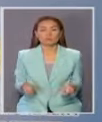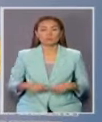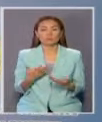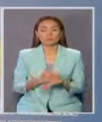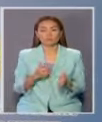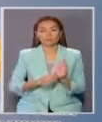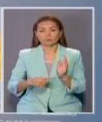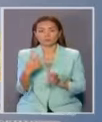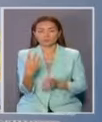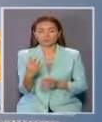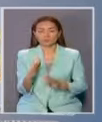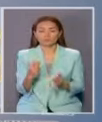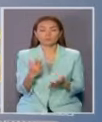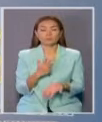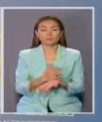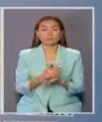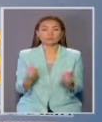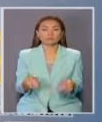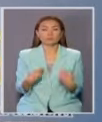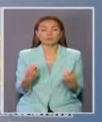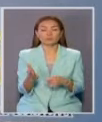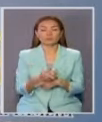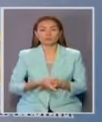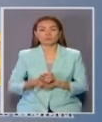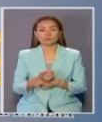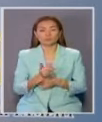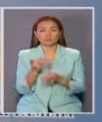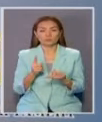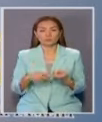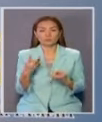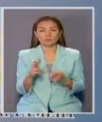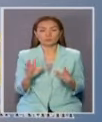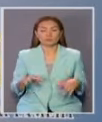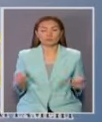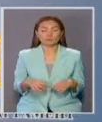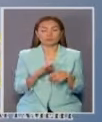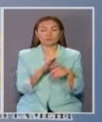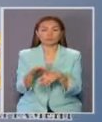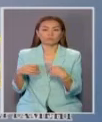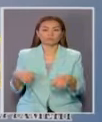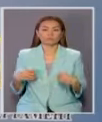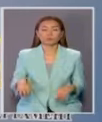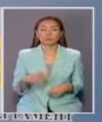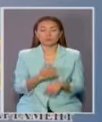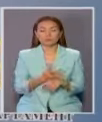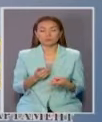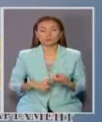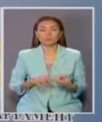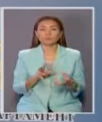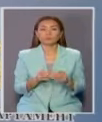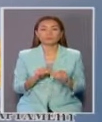Из них 74 факта зафиксированы с нарушением правил рыболовства и 3 факта незаконных перевозок и вывоза рыбной продукции.